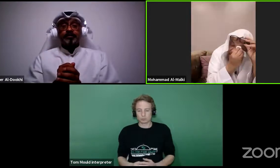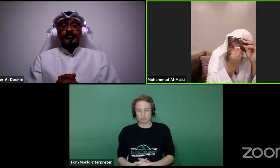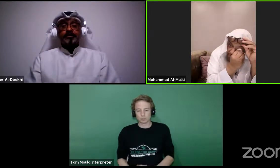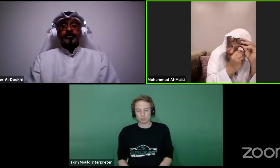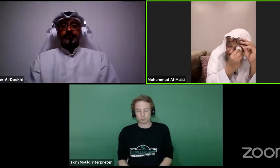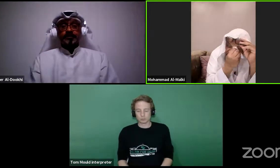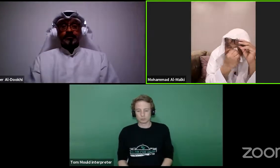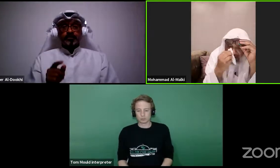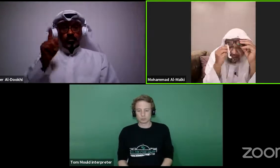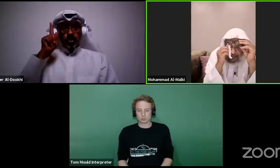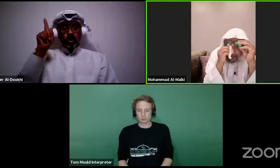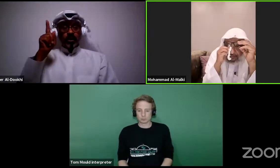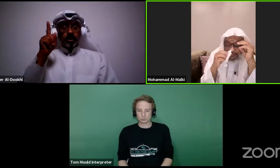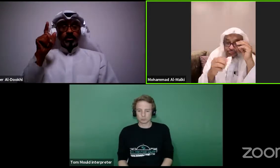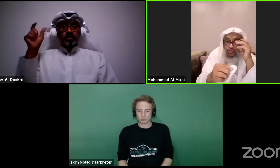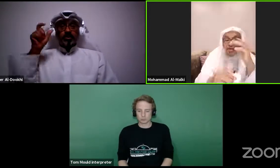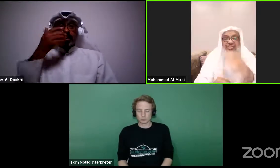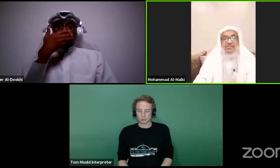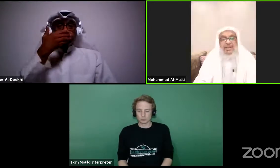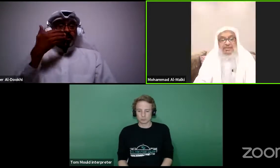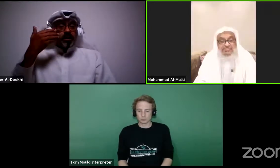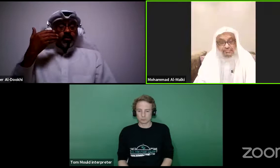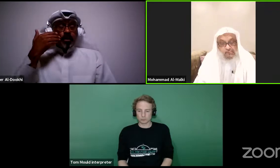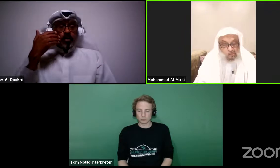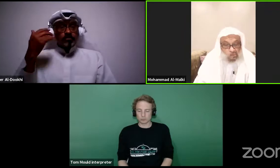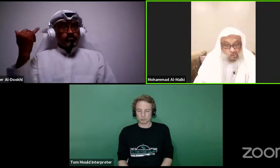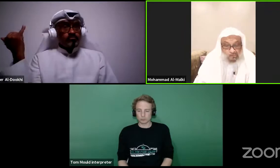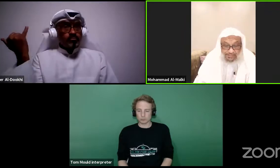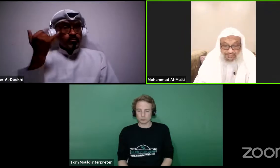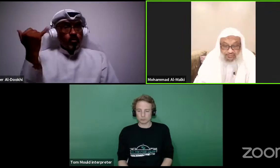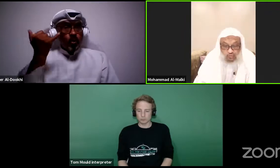جعل الله رمضان شهرا معظما،